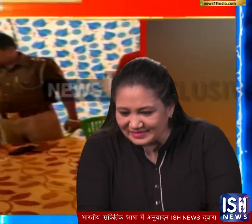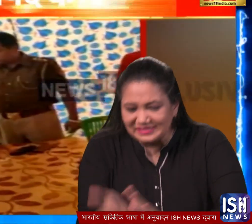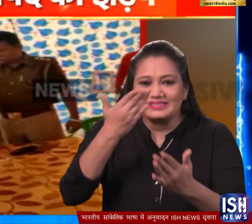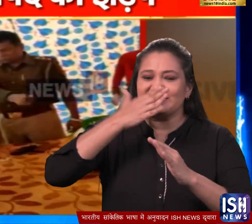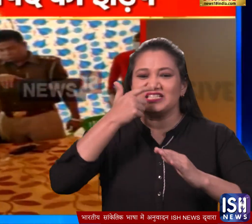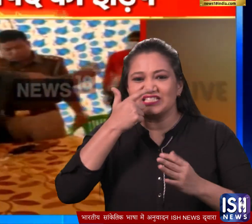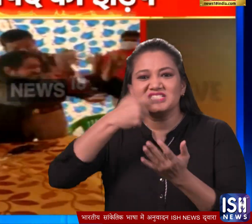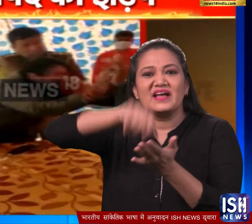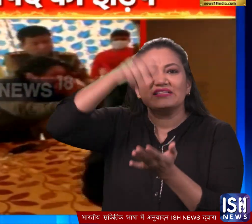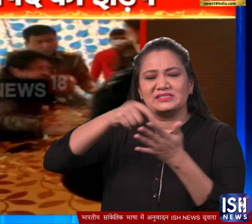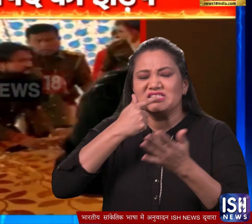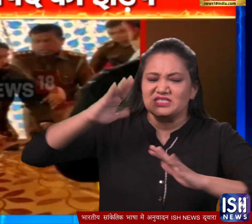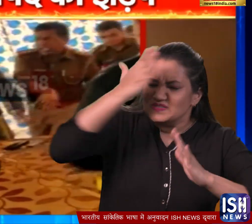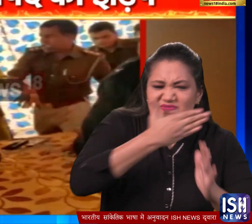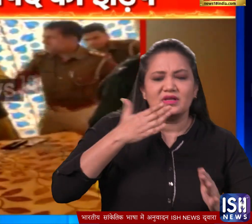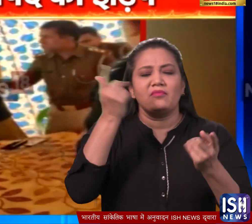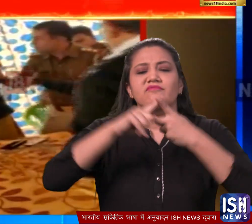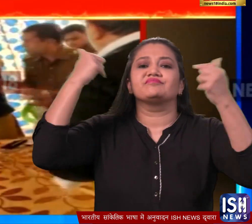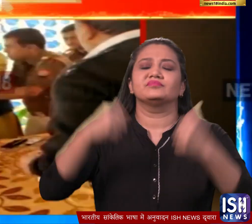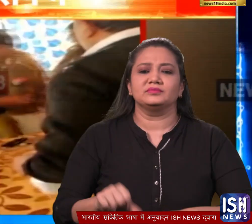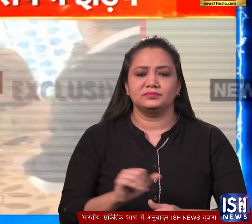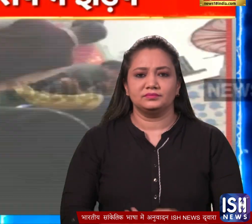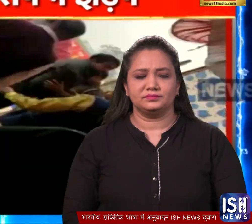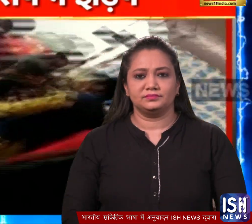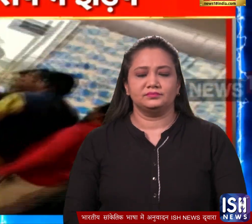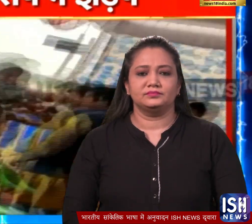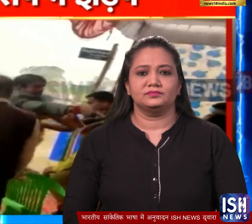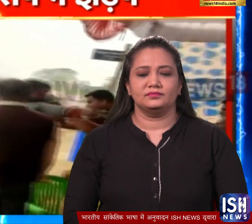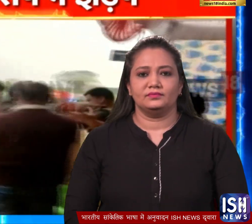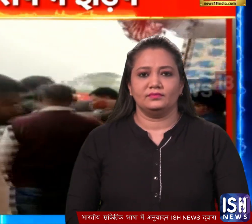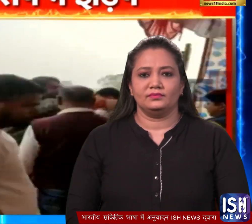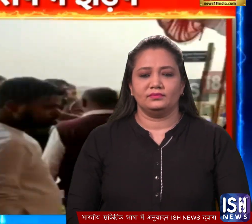चूना निकालकर अधिकारी के चेहरे पर लगाने की कोशिश की, लेकिन नाकाम रहे।